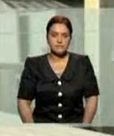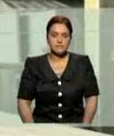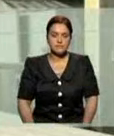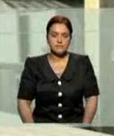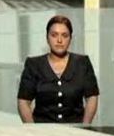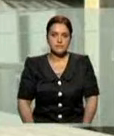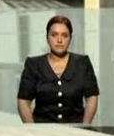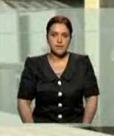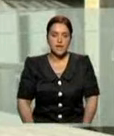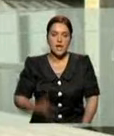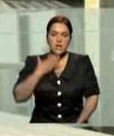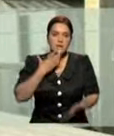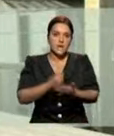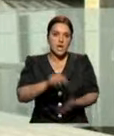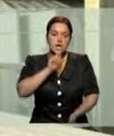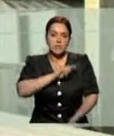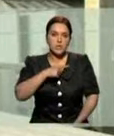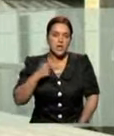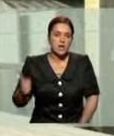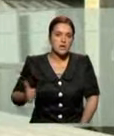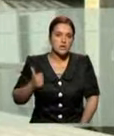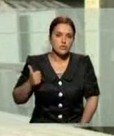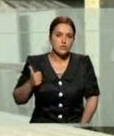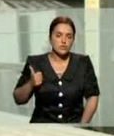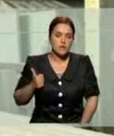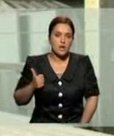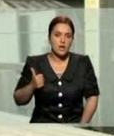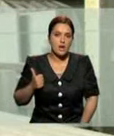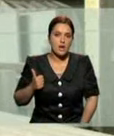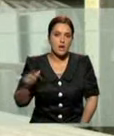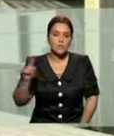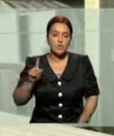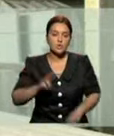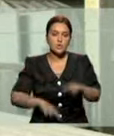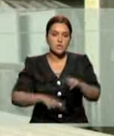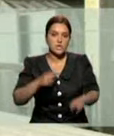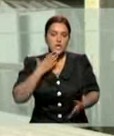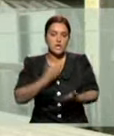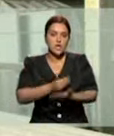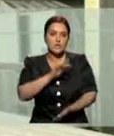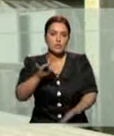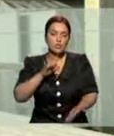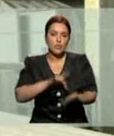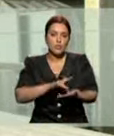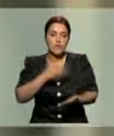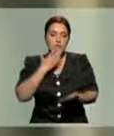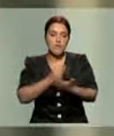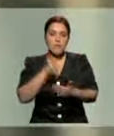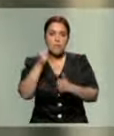Своей профессией, своей эти горжусь, потому что строится вот наш город с нашим